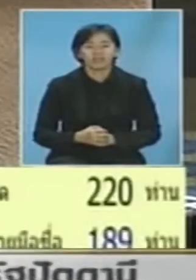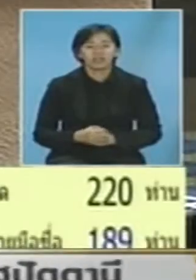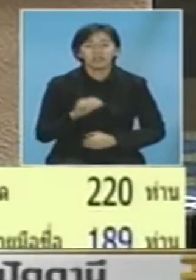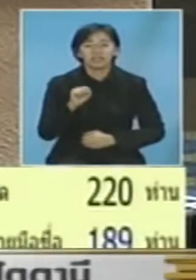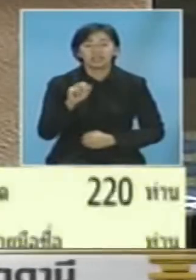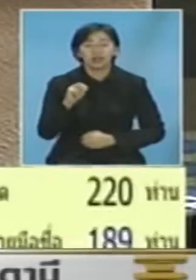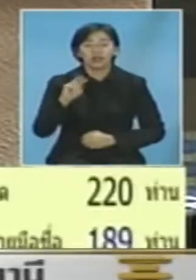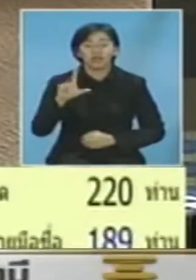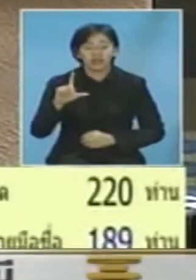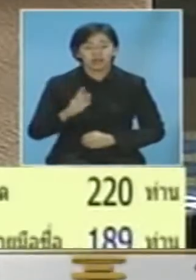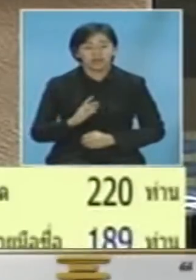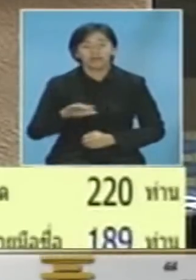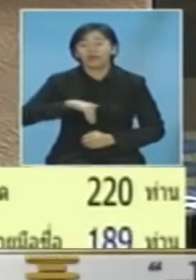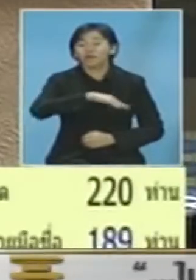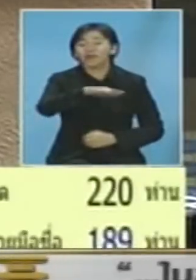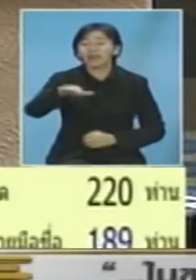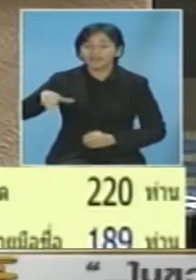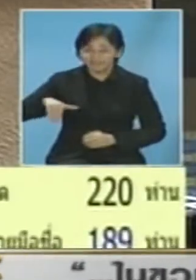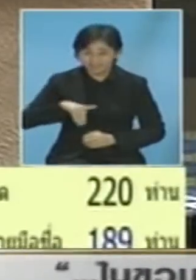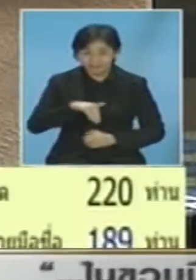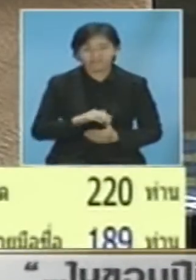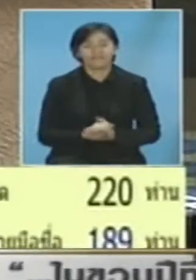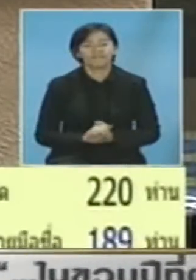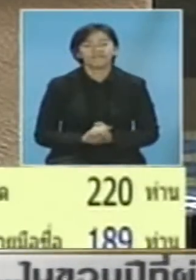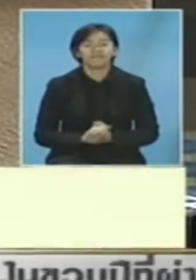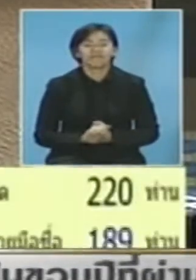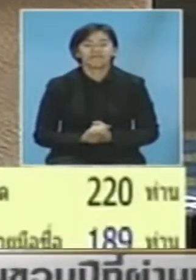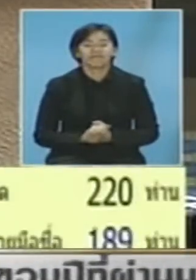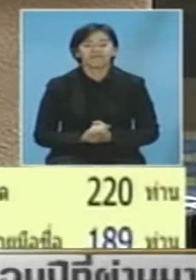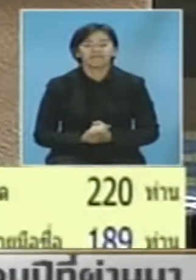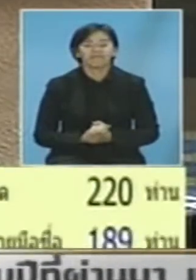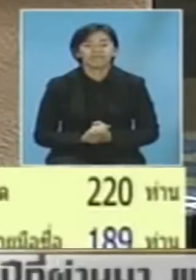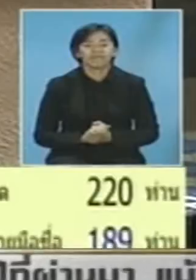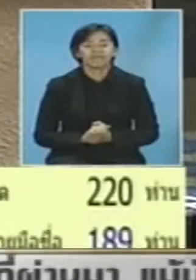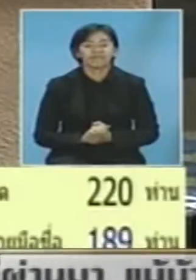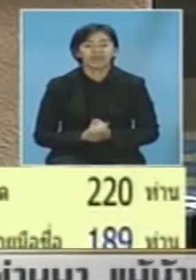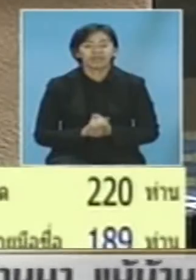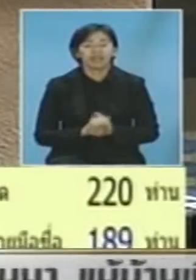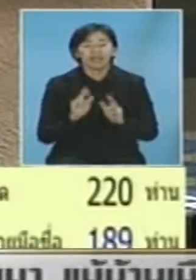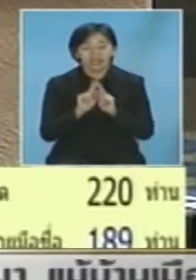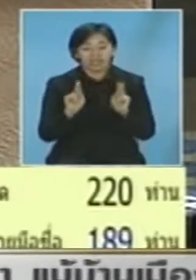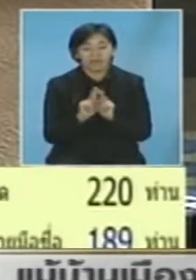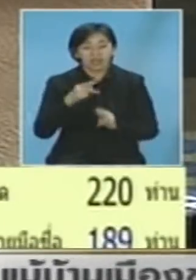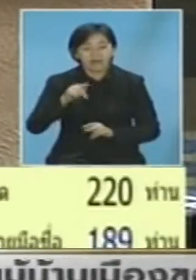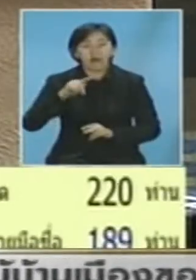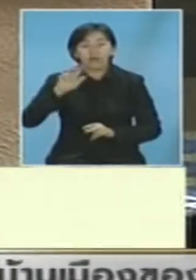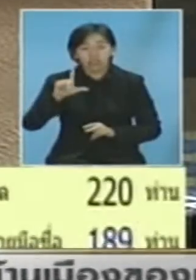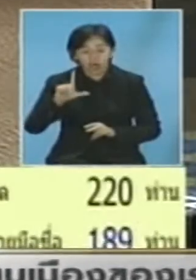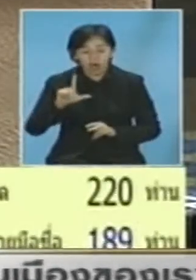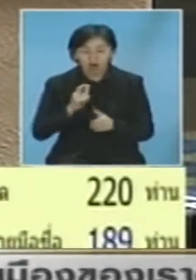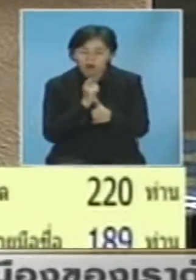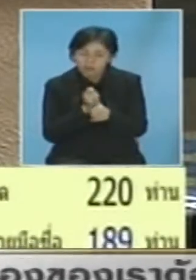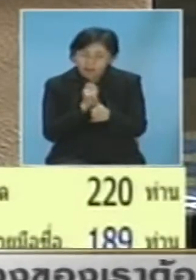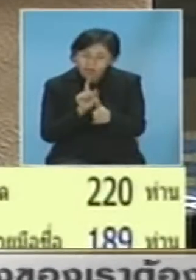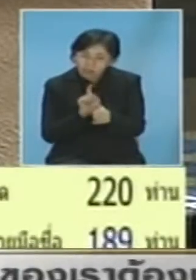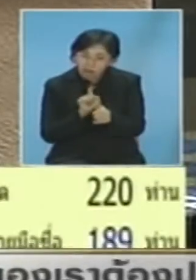ภานิติบัญญัติแห่งชาติที่เคารพครับจากการไต่สวนของคณะกรรมการปปช.กลับพ